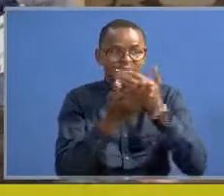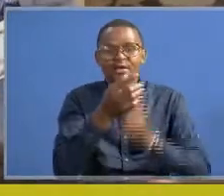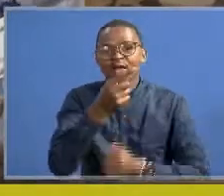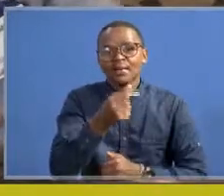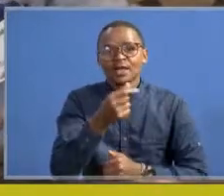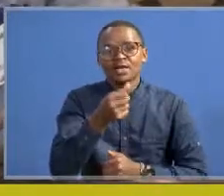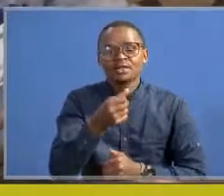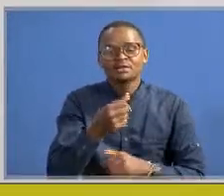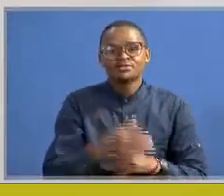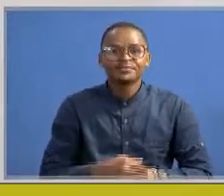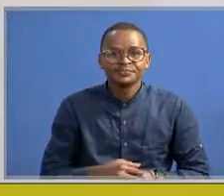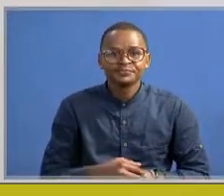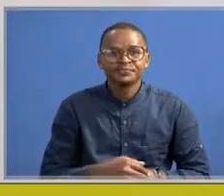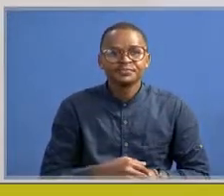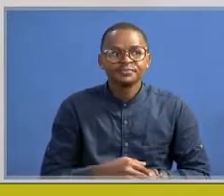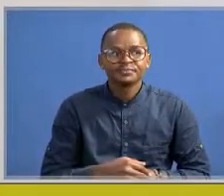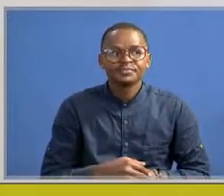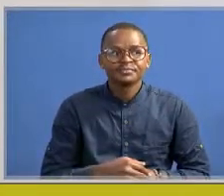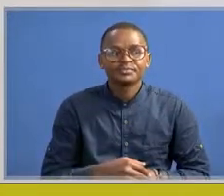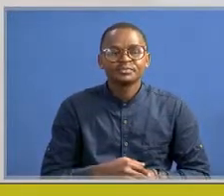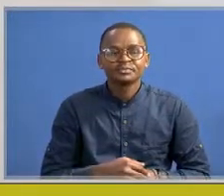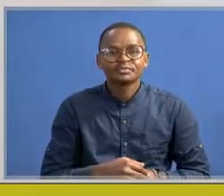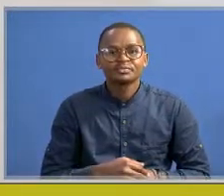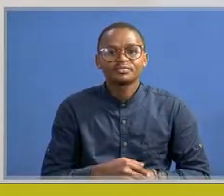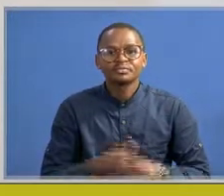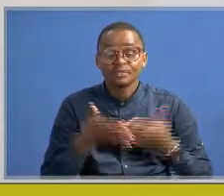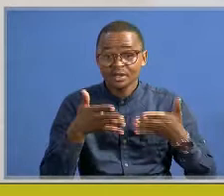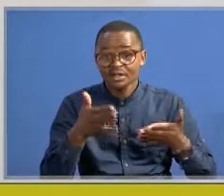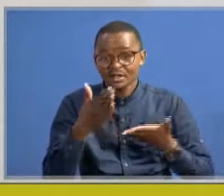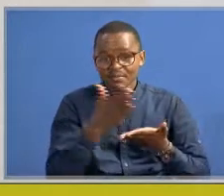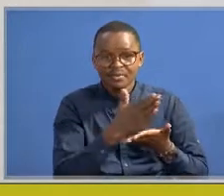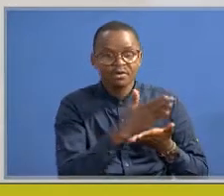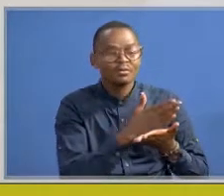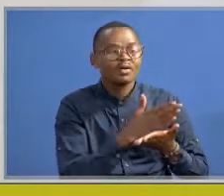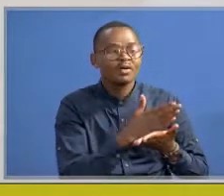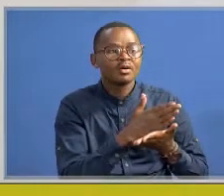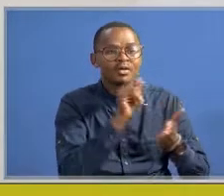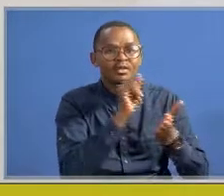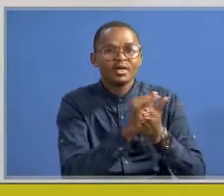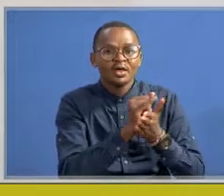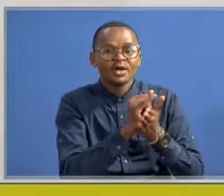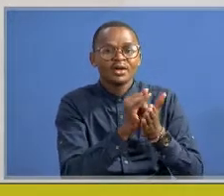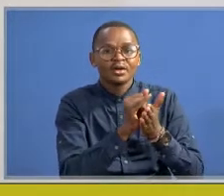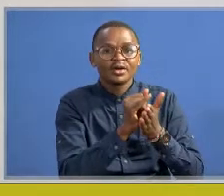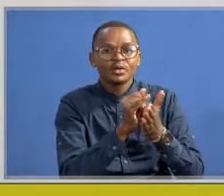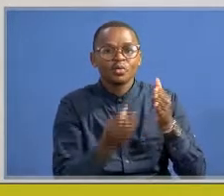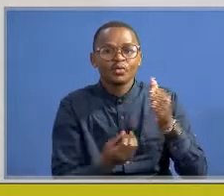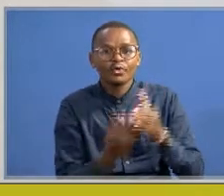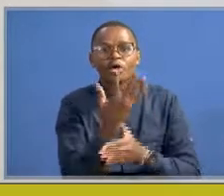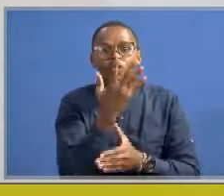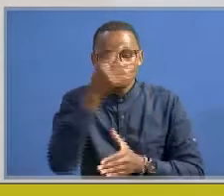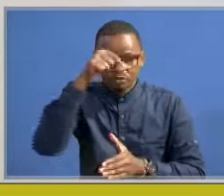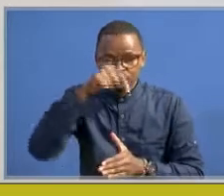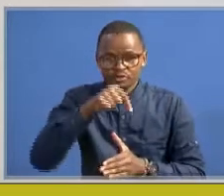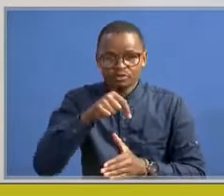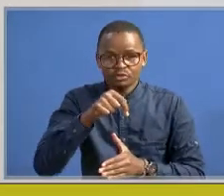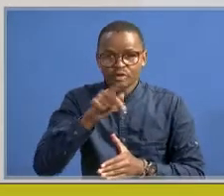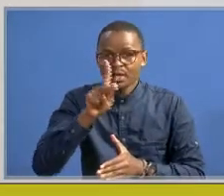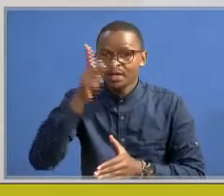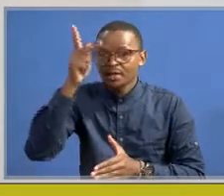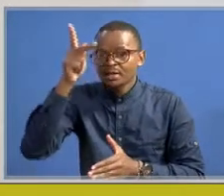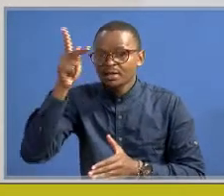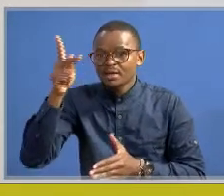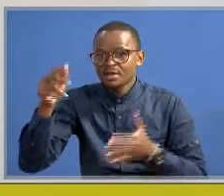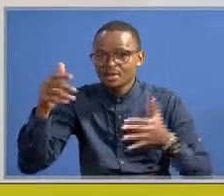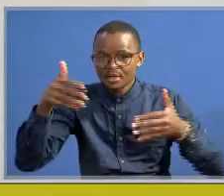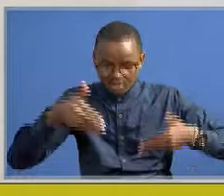kifedha. And this program that we launched today through the Kenya Youth Employment